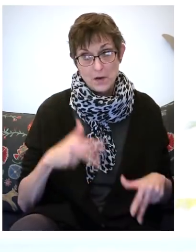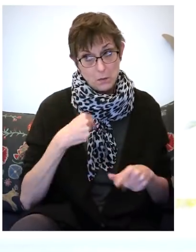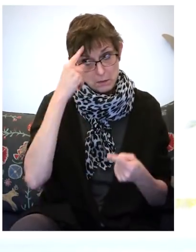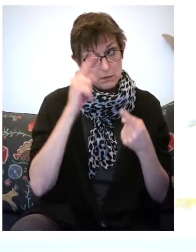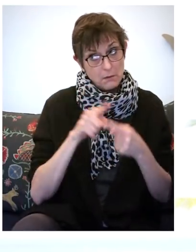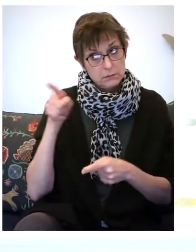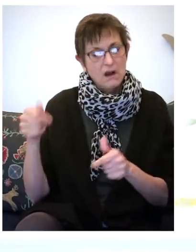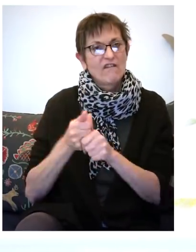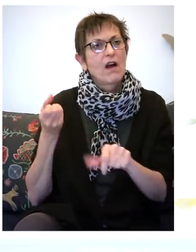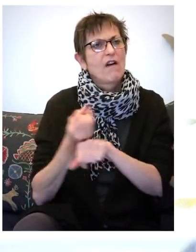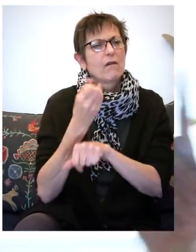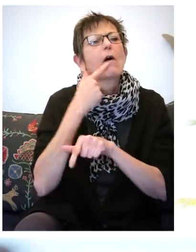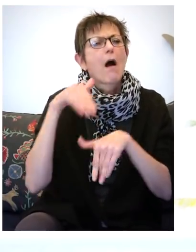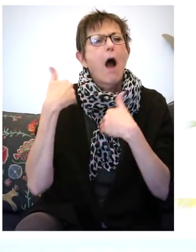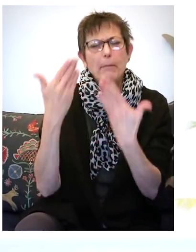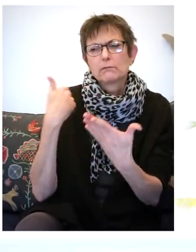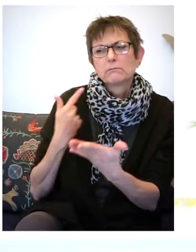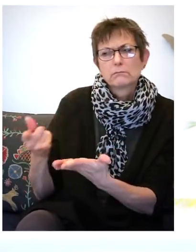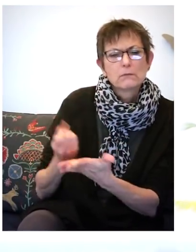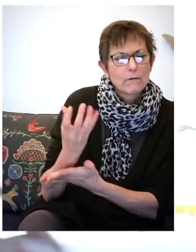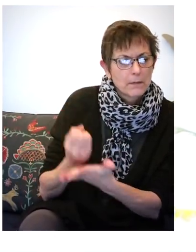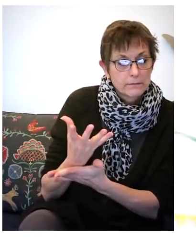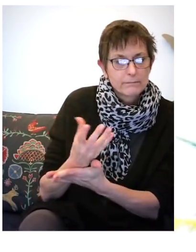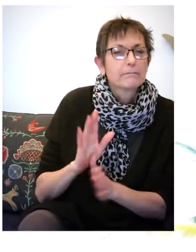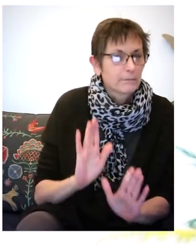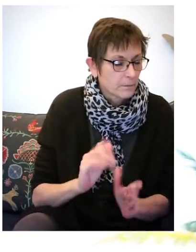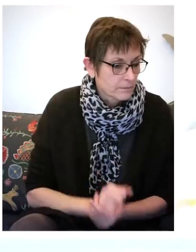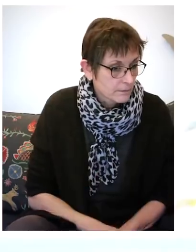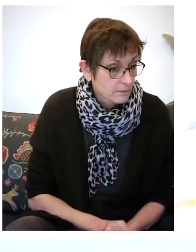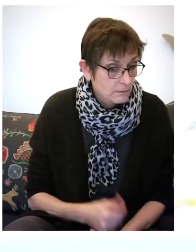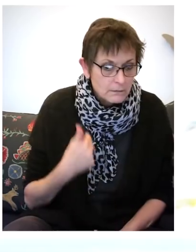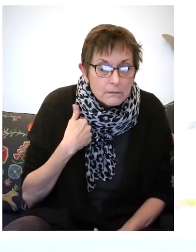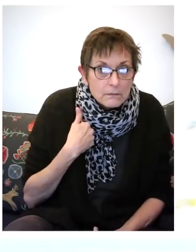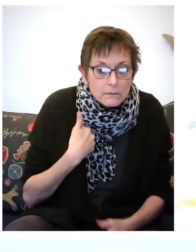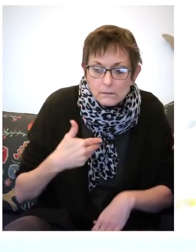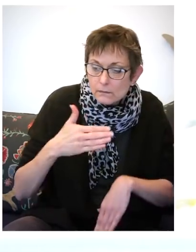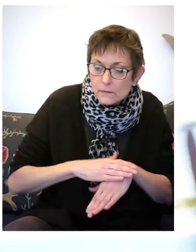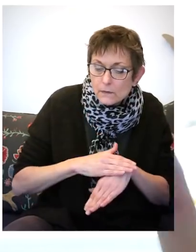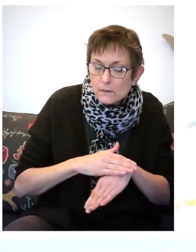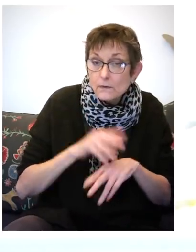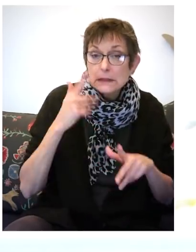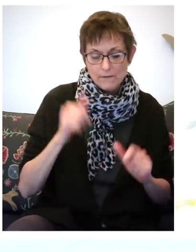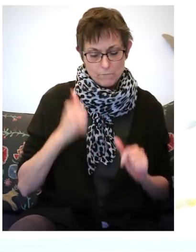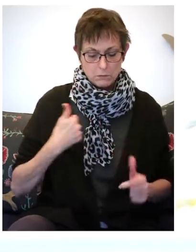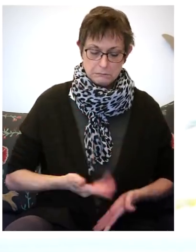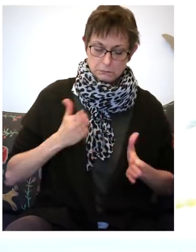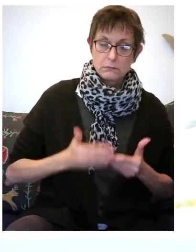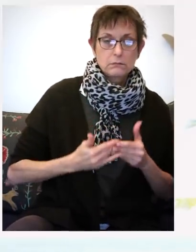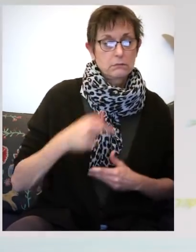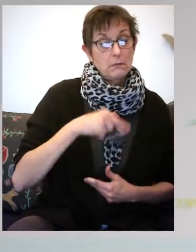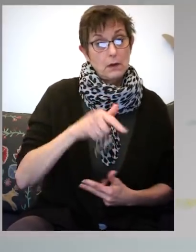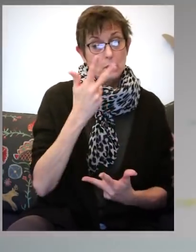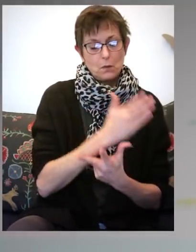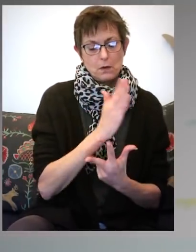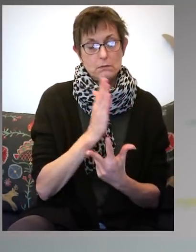en parlant d'eux, mais ça, je vous en reparle à la fin. On dirait un peu Doc7 quand je dis ça. Alors finalement, j'ai découvert qu'il y avait 3 choses à comprendre sur les bonnes résolutions.